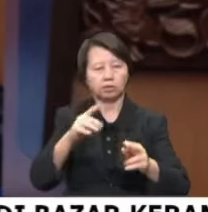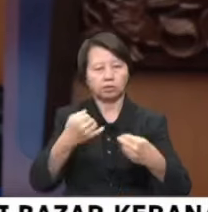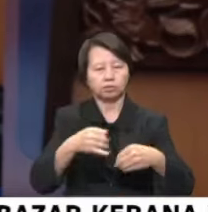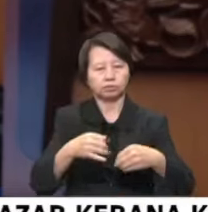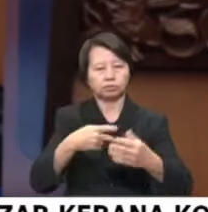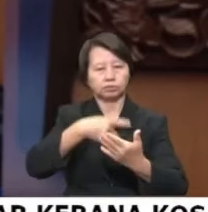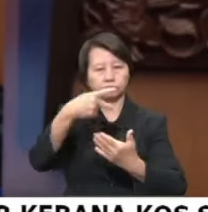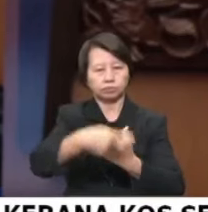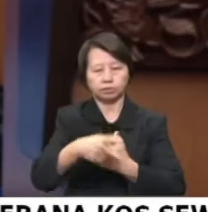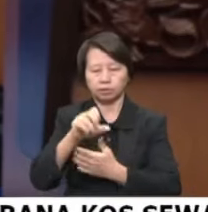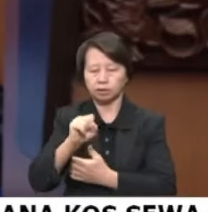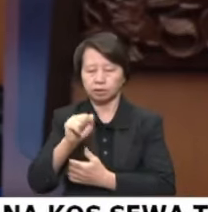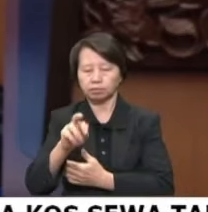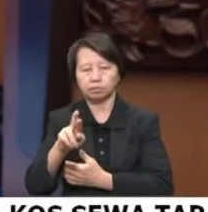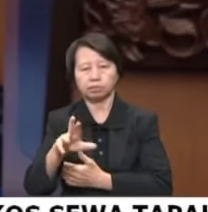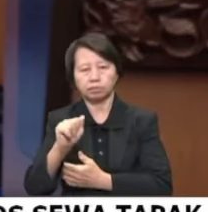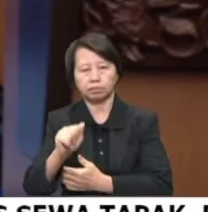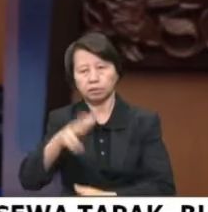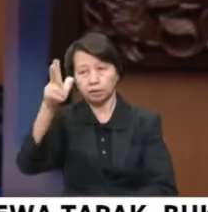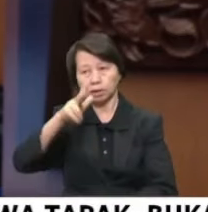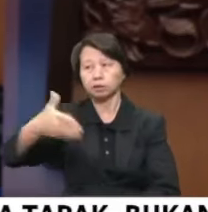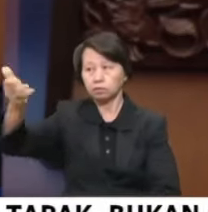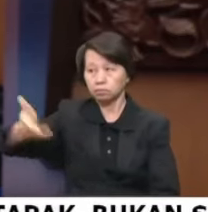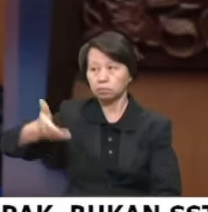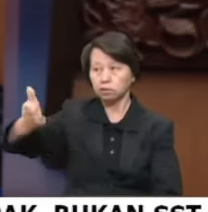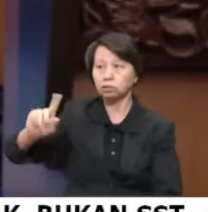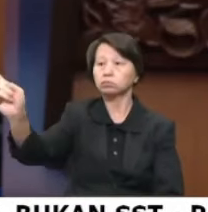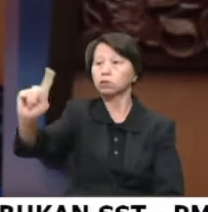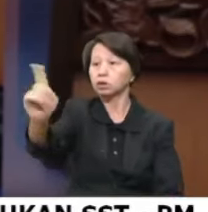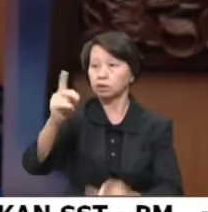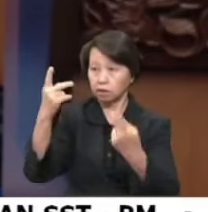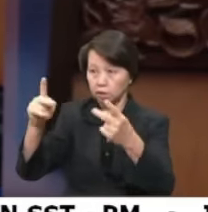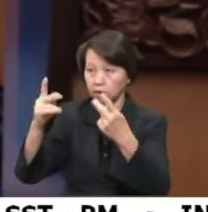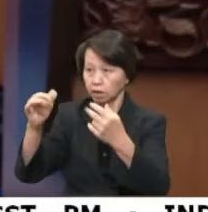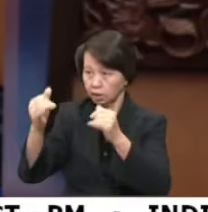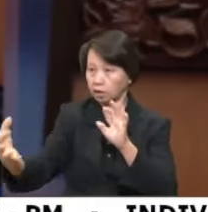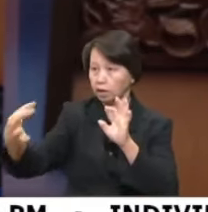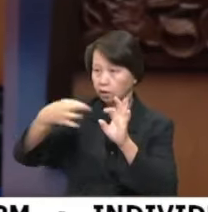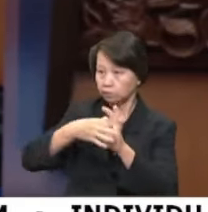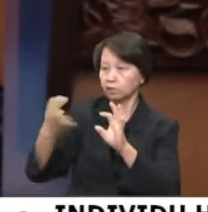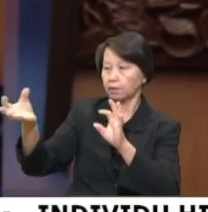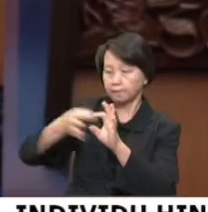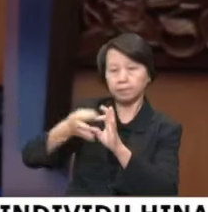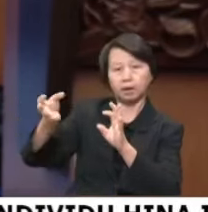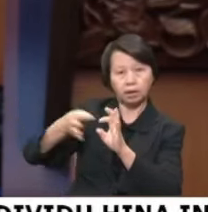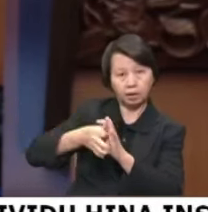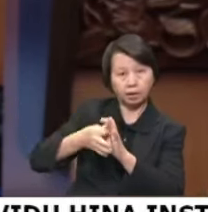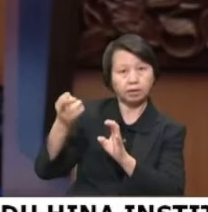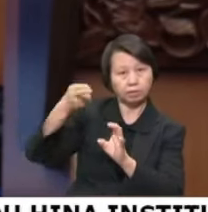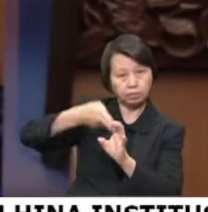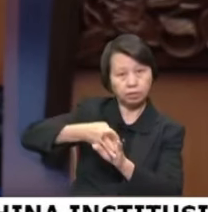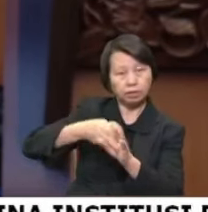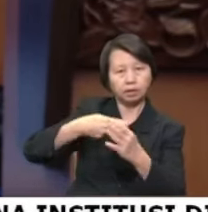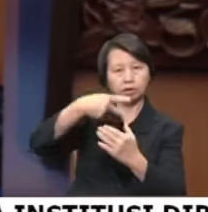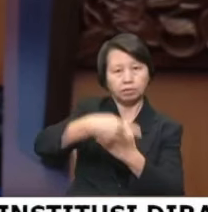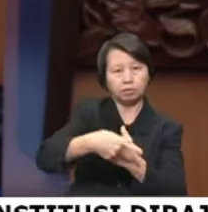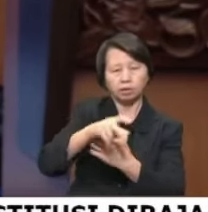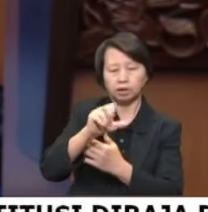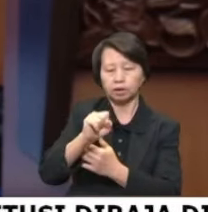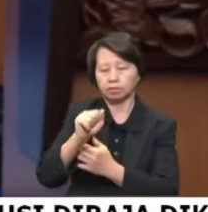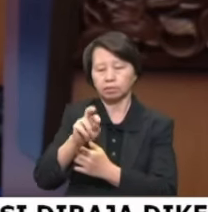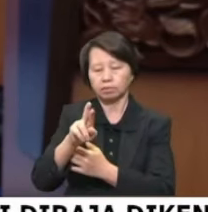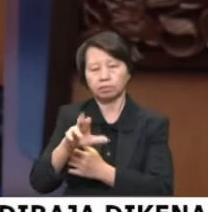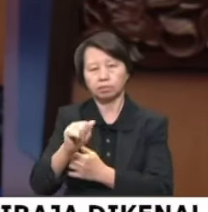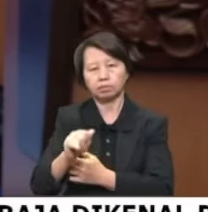SARA. Kerajaan mengalu-alukan mana-mana pasar raya dan kedai runcit yang berminat untuk menyertai program SARA dan